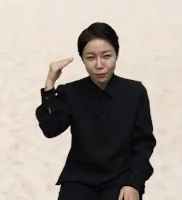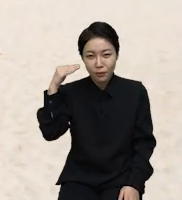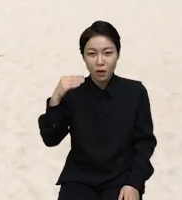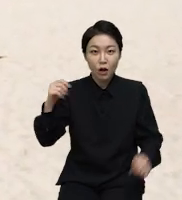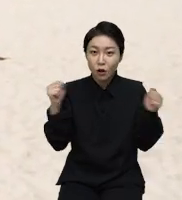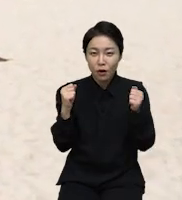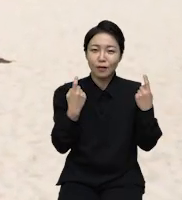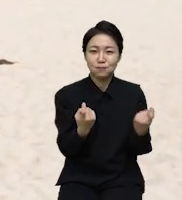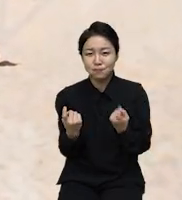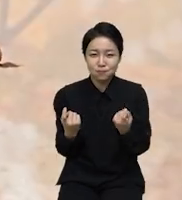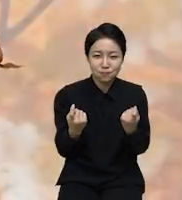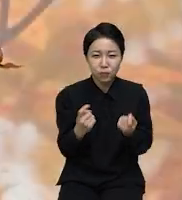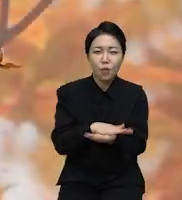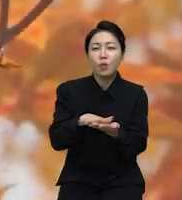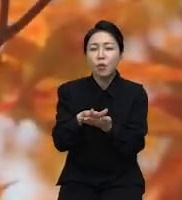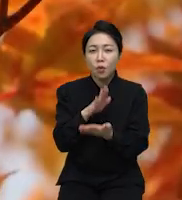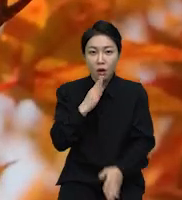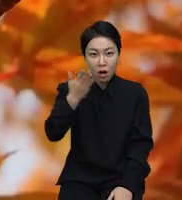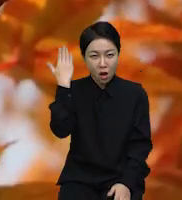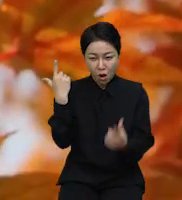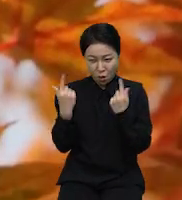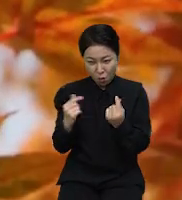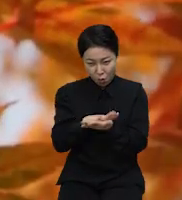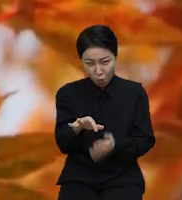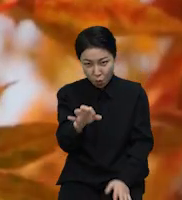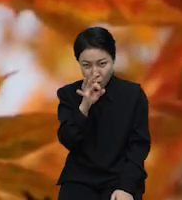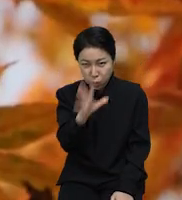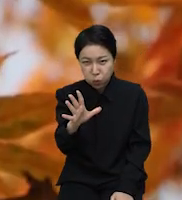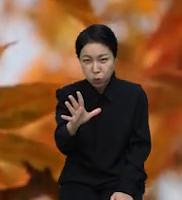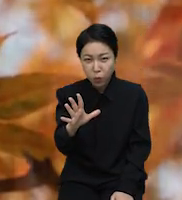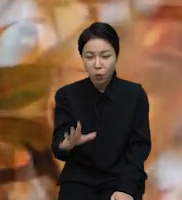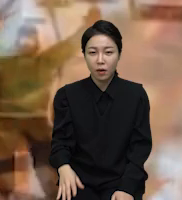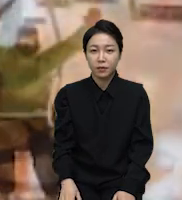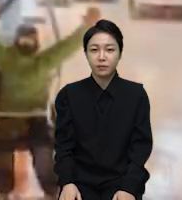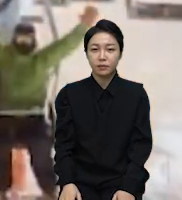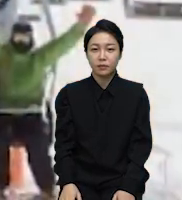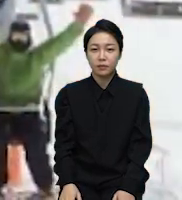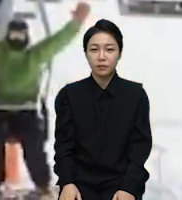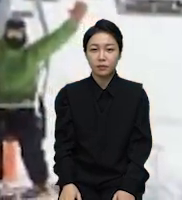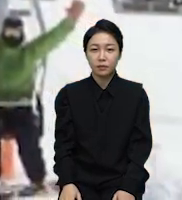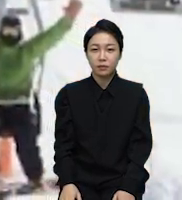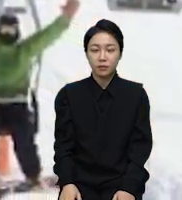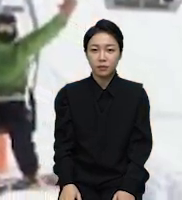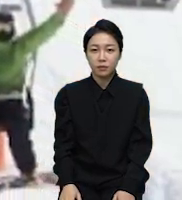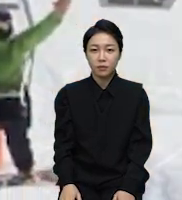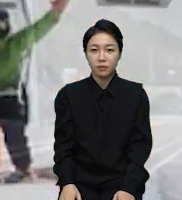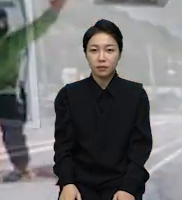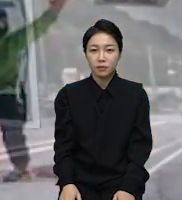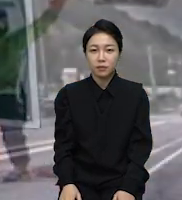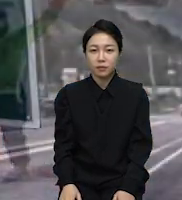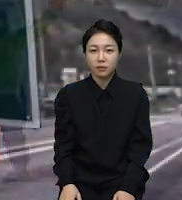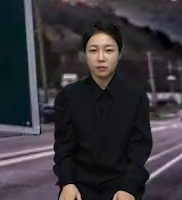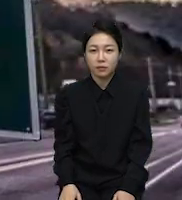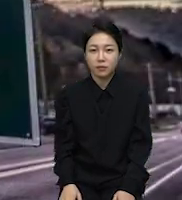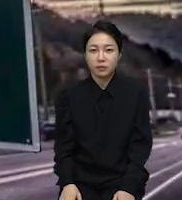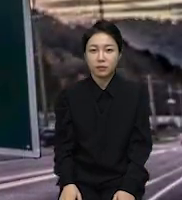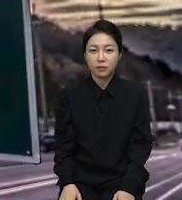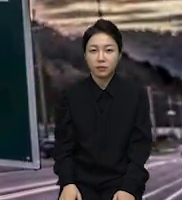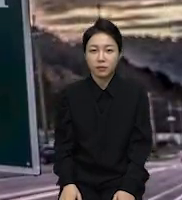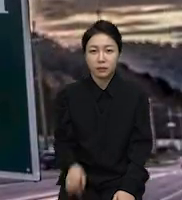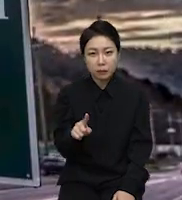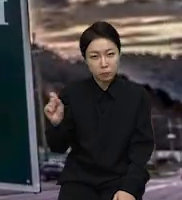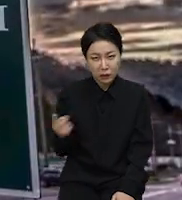단풍나들이, 스키와 같은 계절별 여가 활동은 예전처럼 마음 편히 즐길 수 없게 되었습니다. 이로